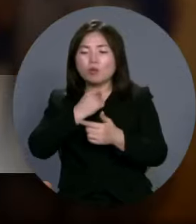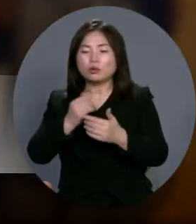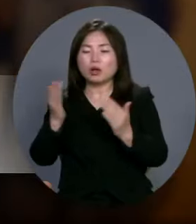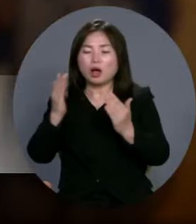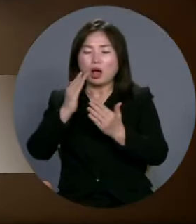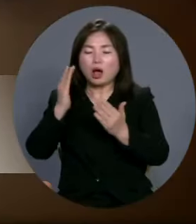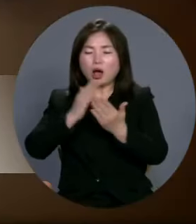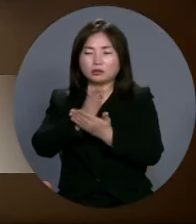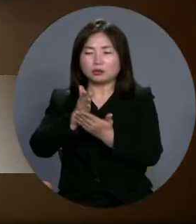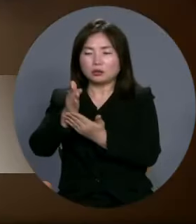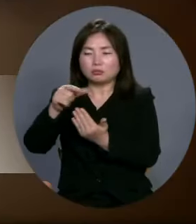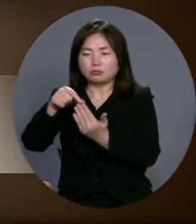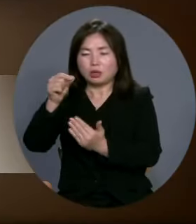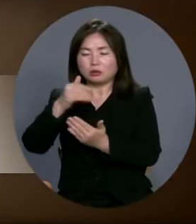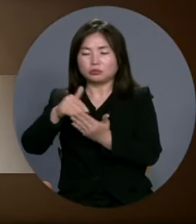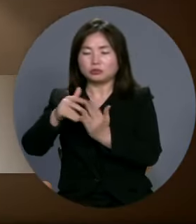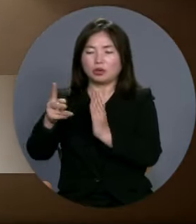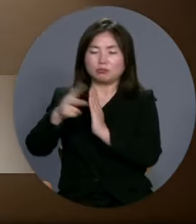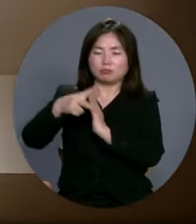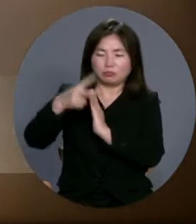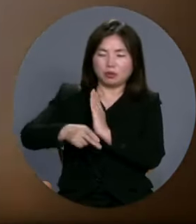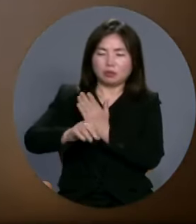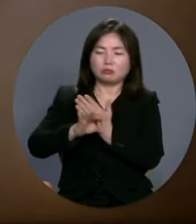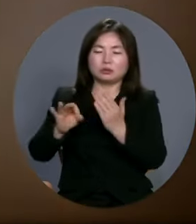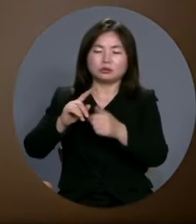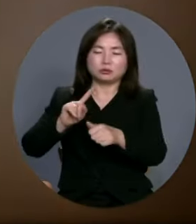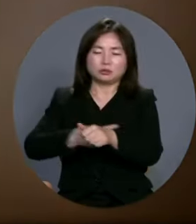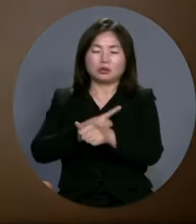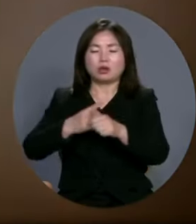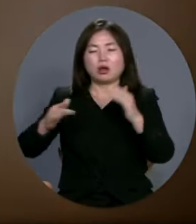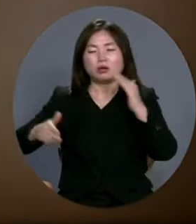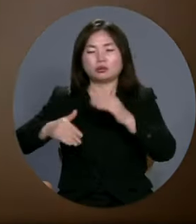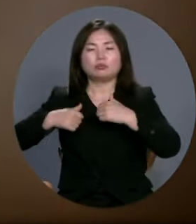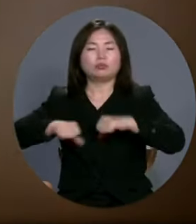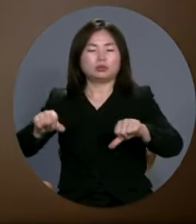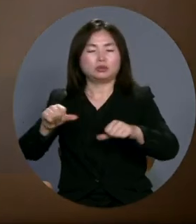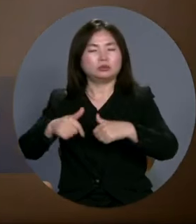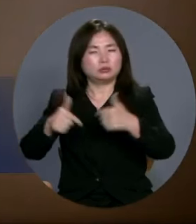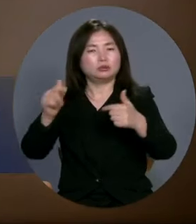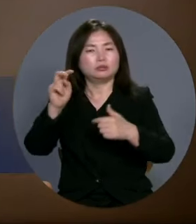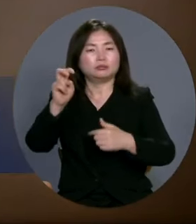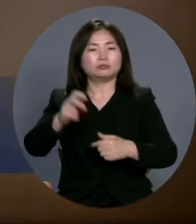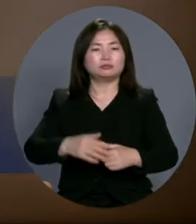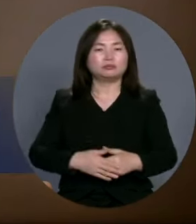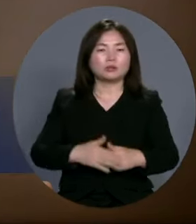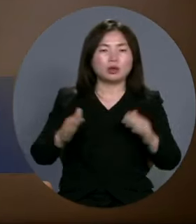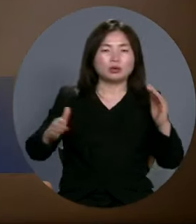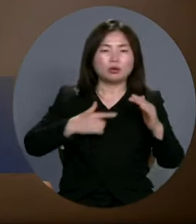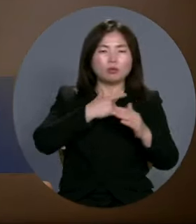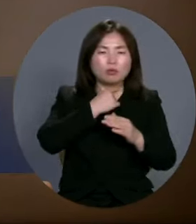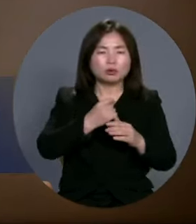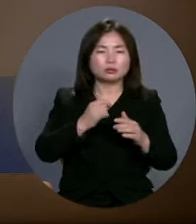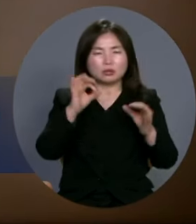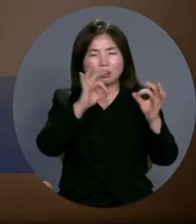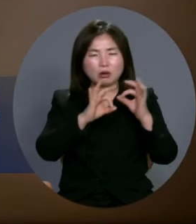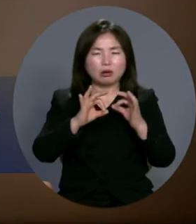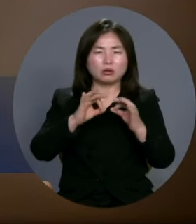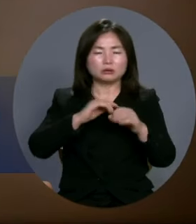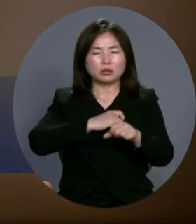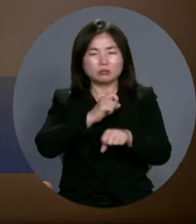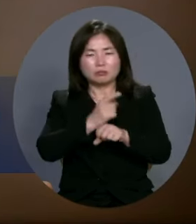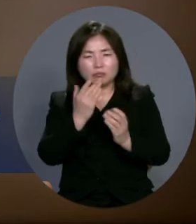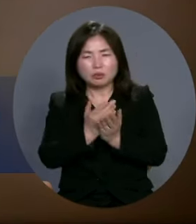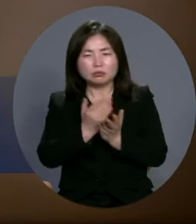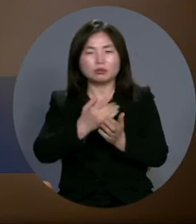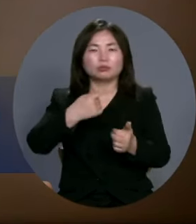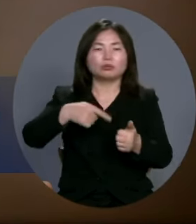들어가지 못한 학생들의 중도 이탈 가능성 커집니다. 이 학생들이 원하는 걸 다 찾아서 자기 적성 찾아가도록